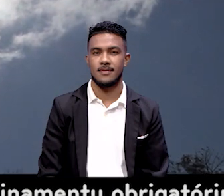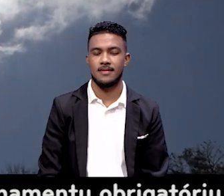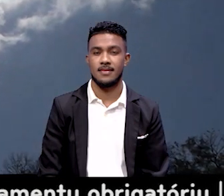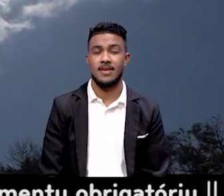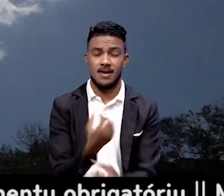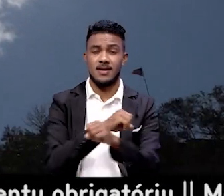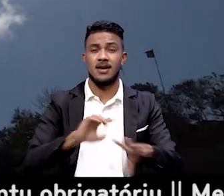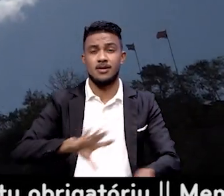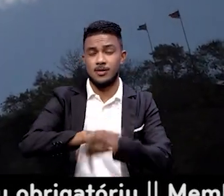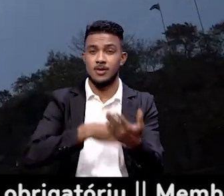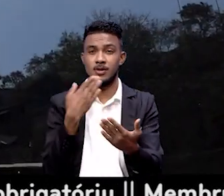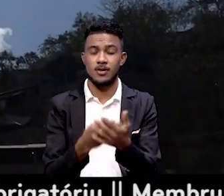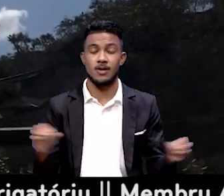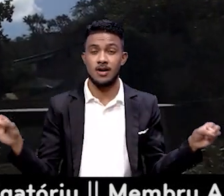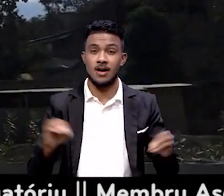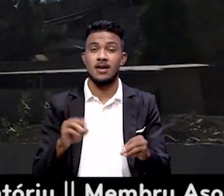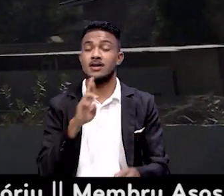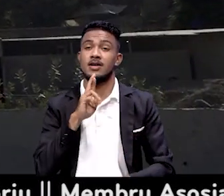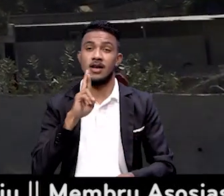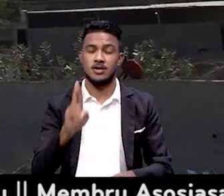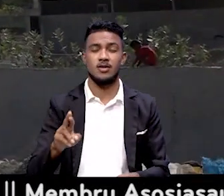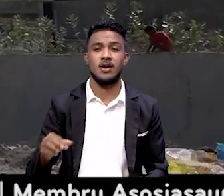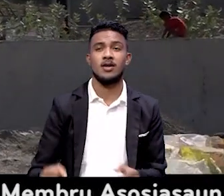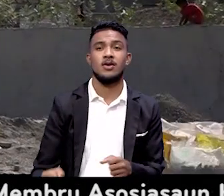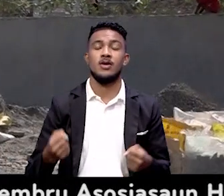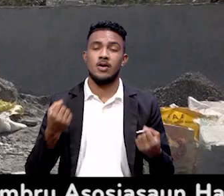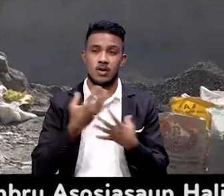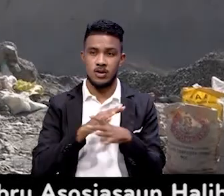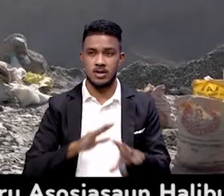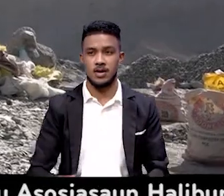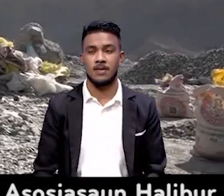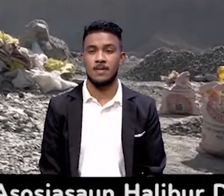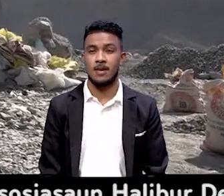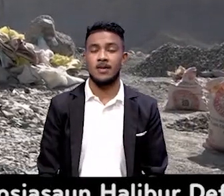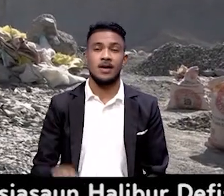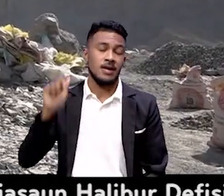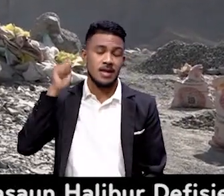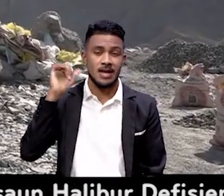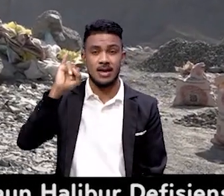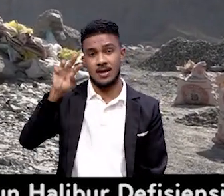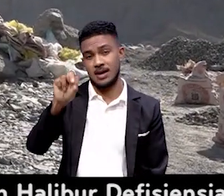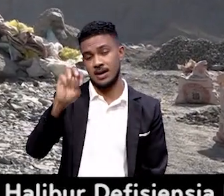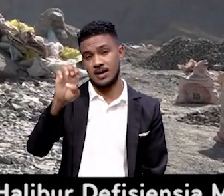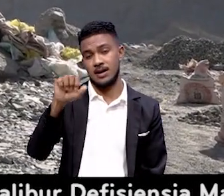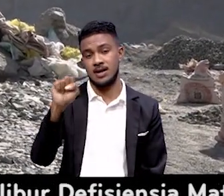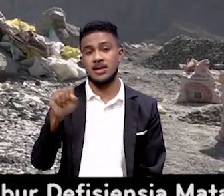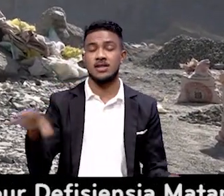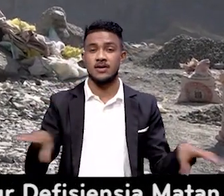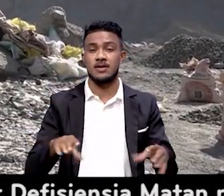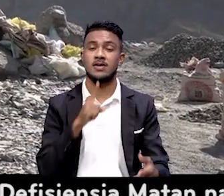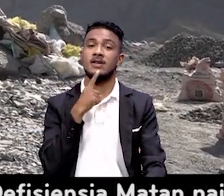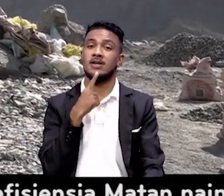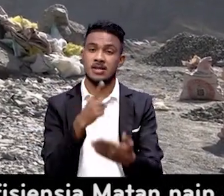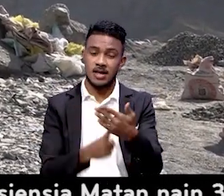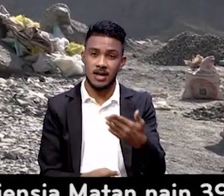Lakon buat tutu laos razaun aturende. Bati Inesh, serviço sai de dentro mas nem bele halo atu bele